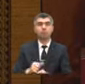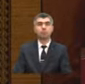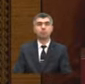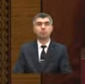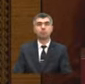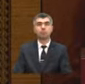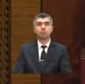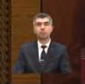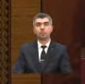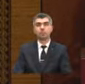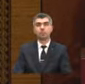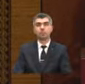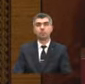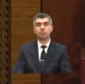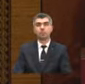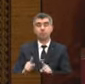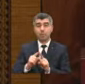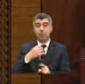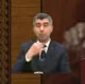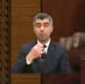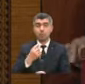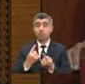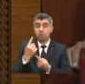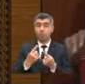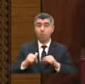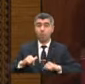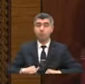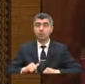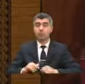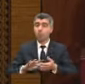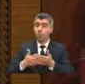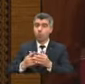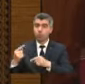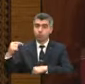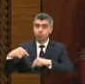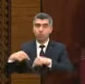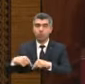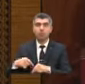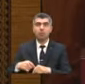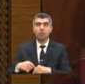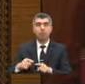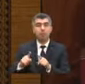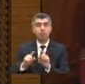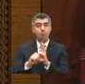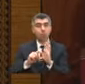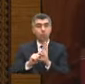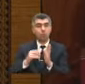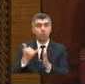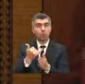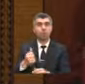وقوي. كنت أتمنى حضور كل الوزراء ذوي الصلة بهذا الموضوع الهام،